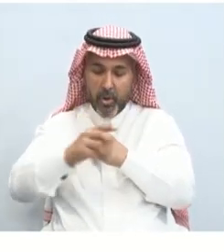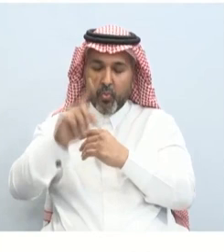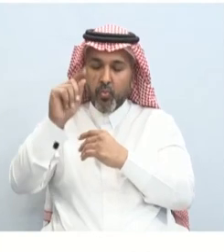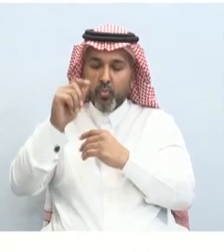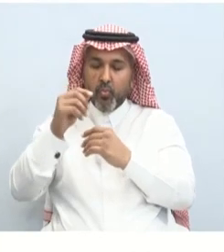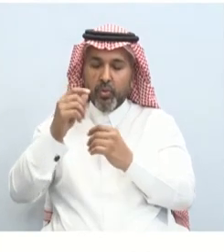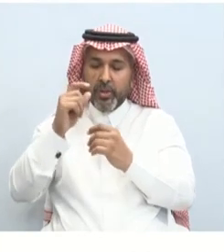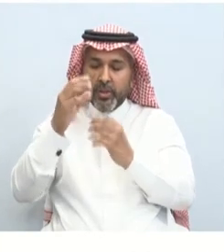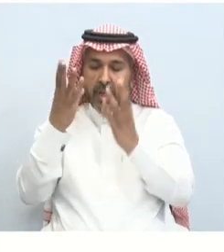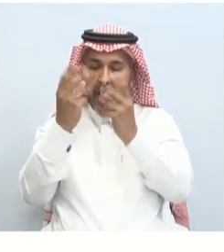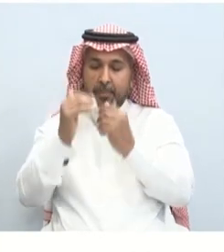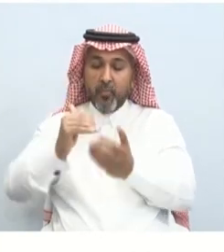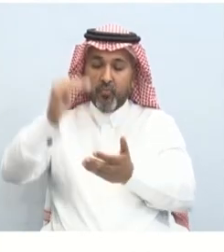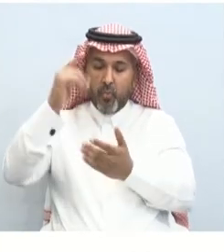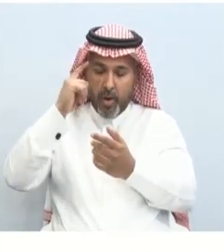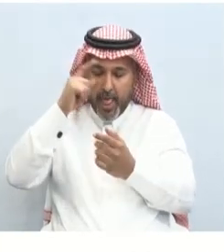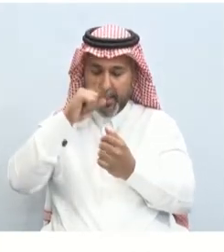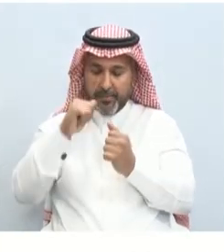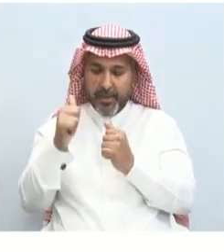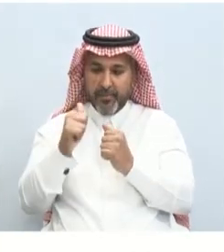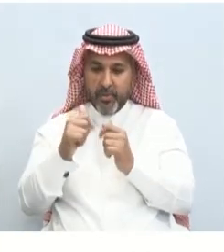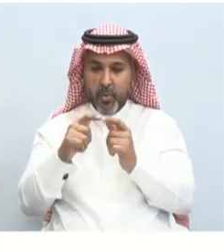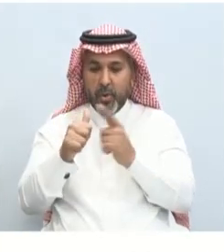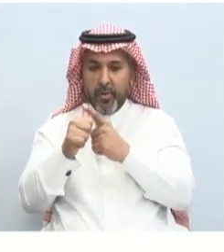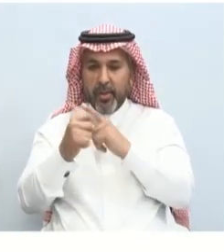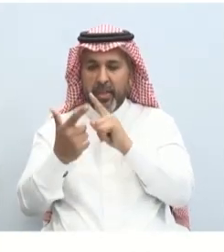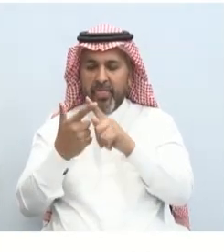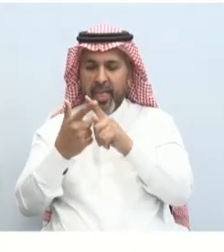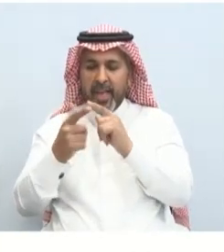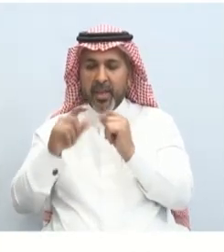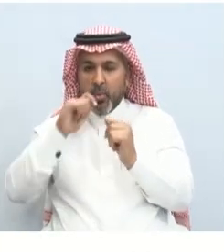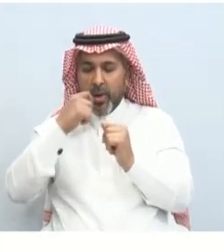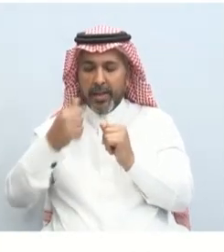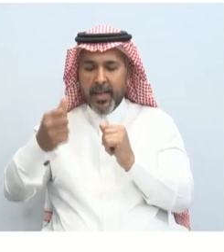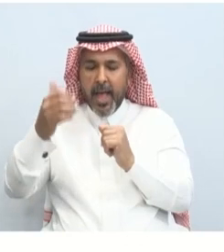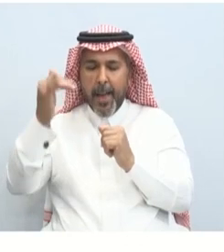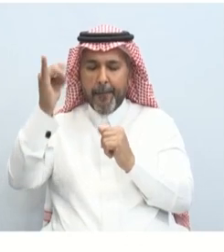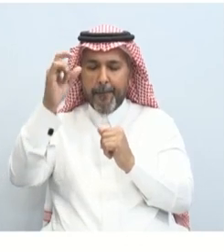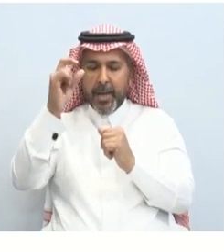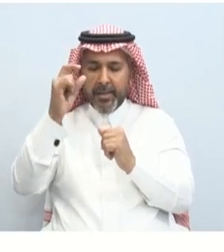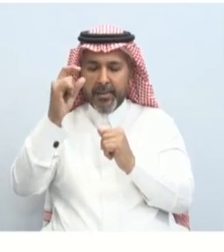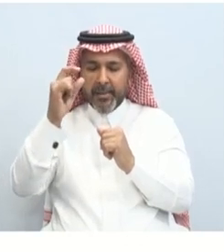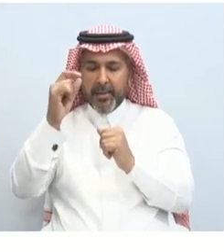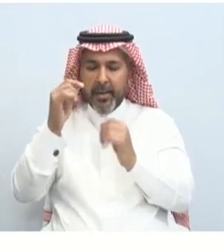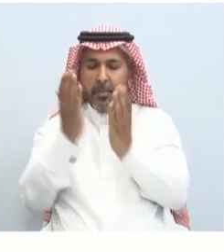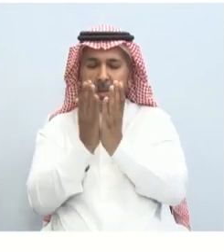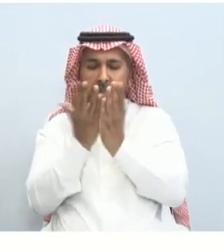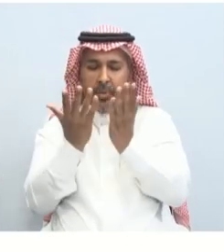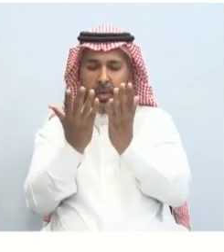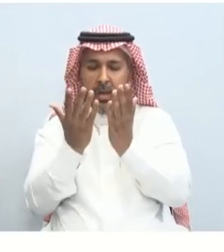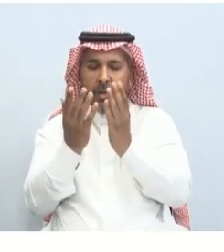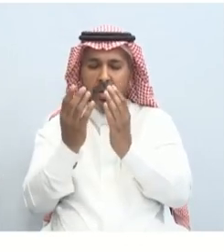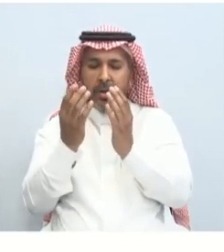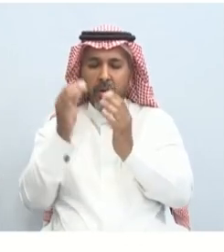الجامعات السعوديه اذا النتيجه ما هي يوجد نتيجه او لا بالطبع يوجد نتيجه اذا احمد حصل على درجات عاليه في الشهاده